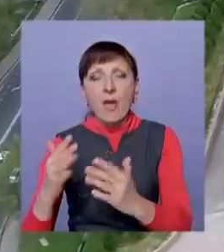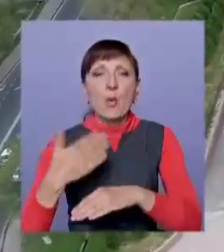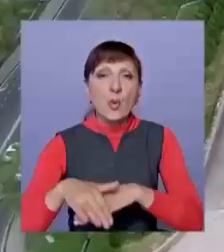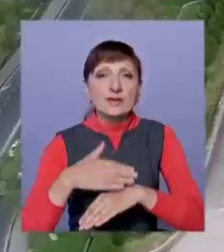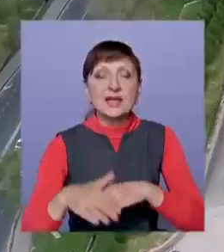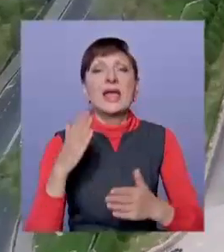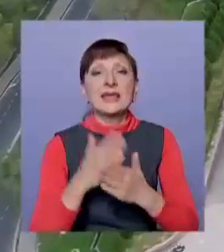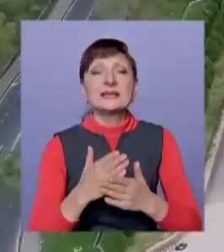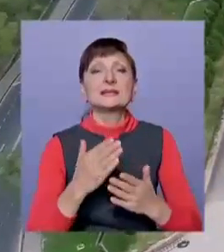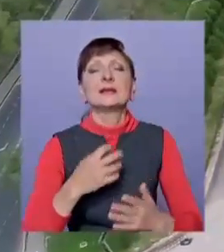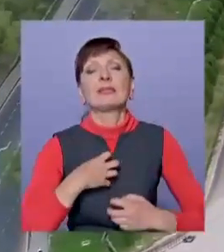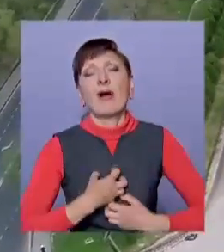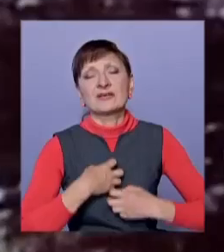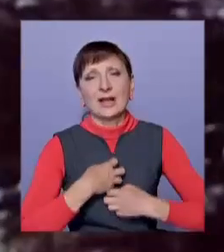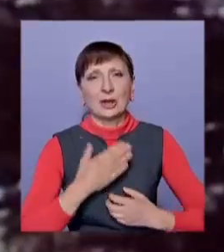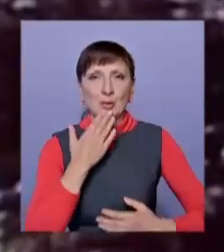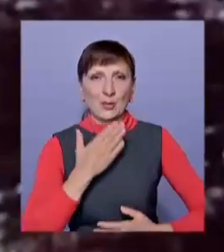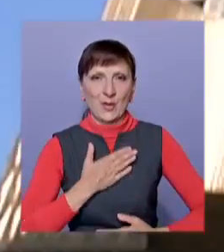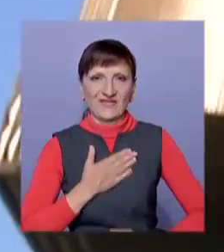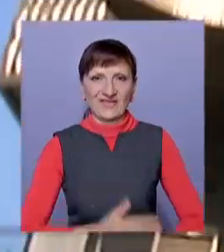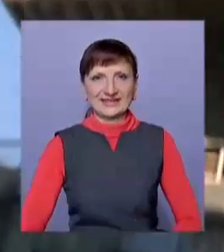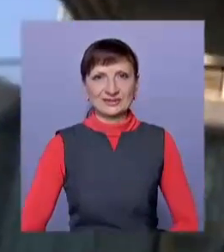улице есть ностальгия и любовь.